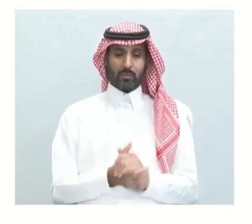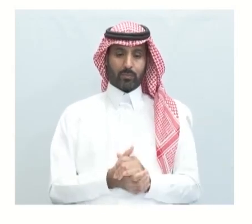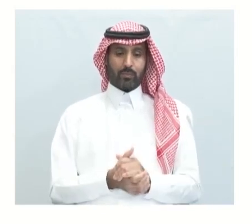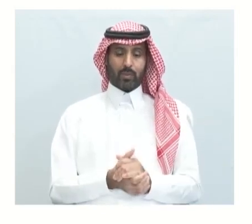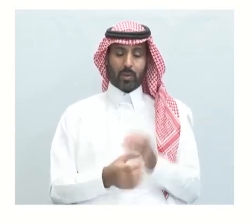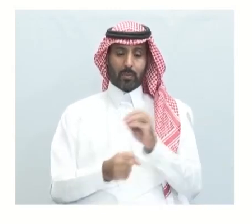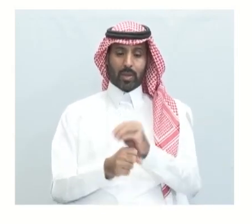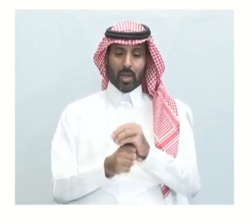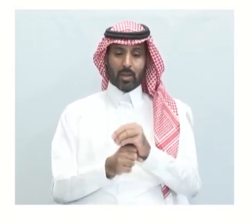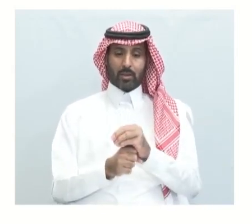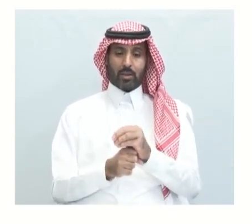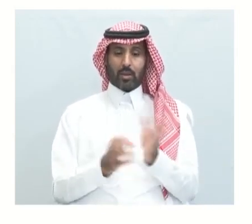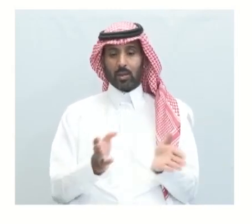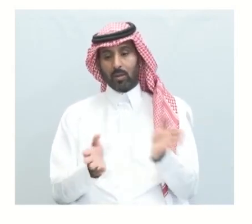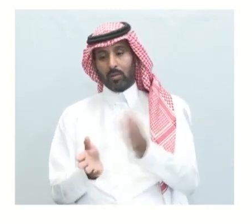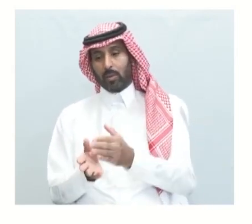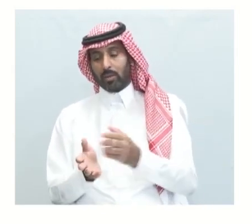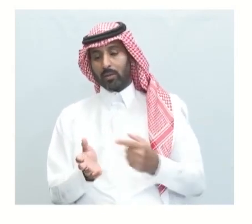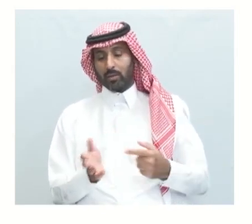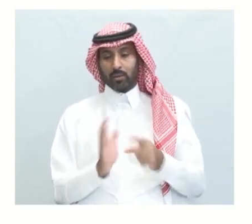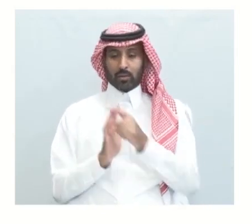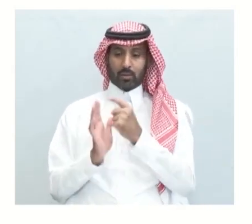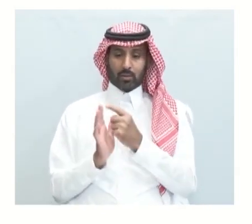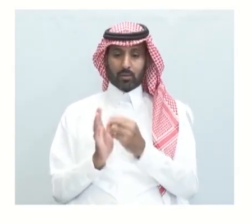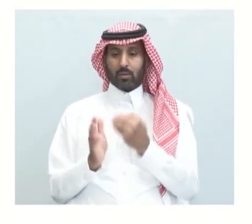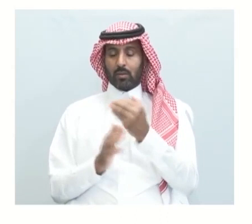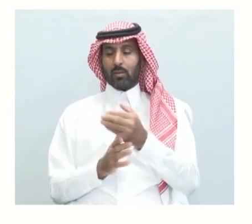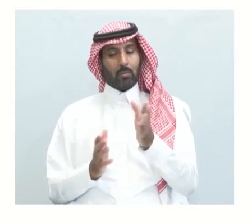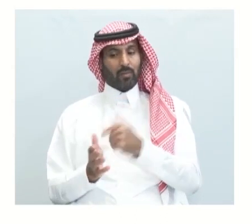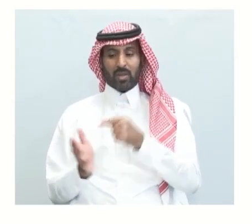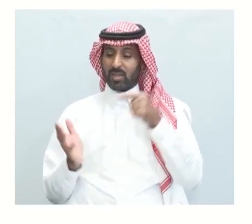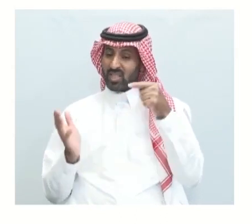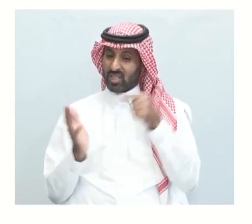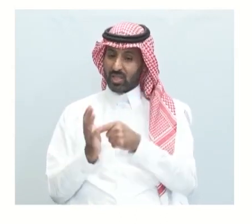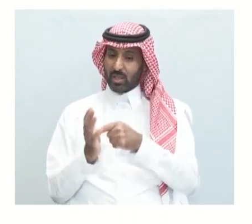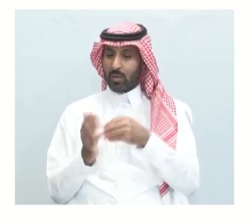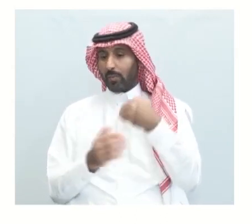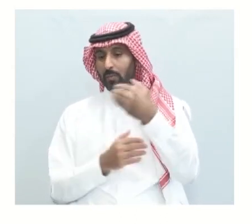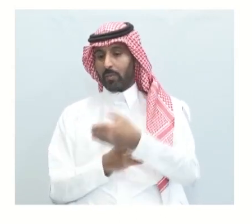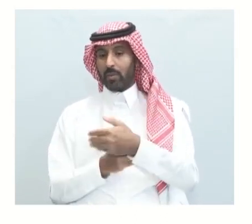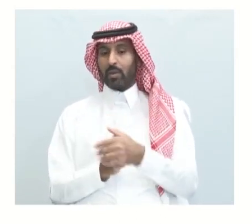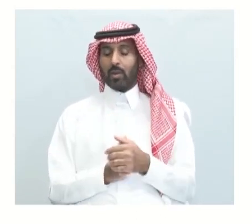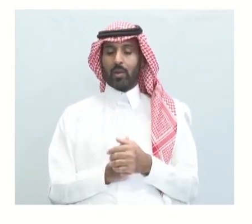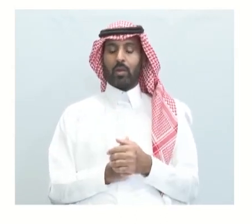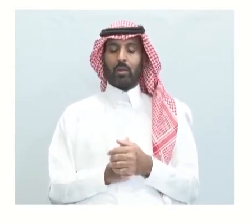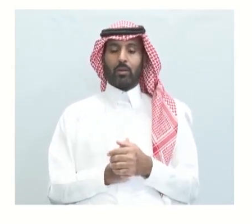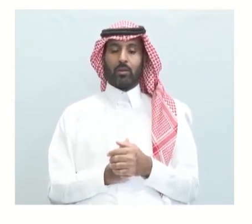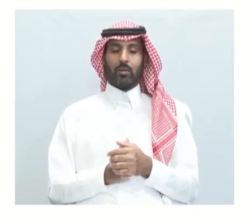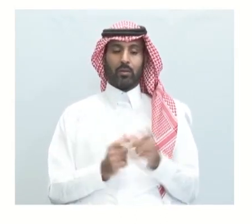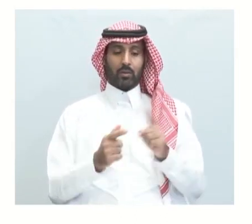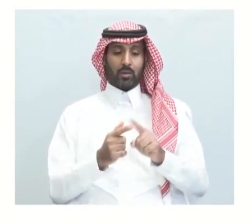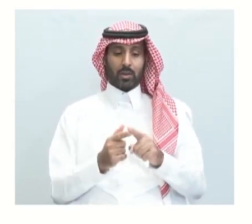دات بياناتها اللي هو العنوان والبوينتر للمؤشر التالي لاحظ هنا الداتا